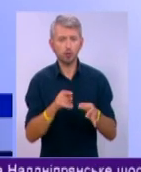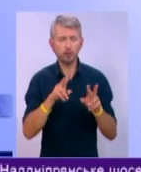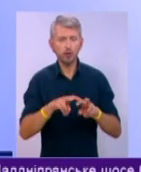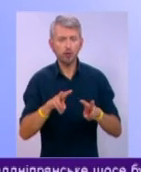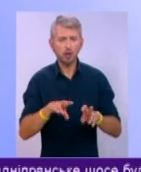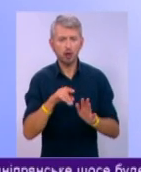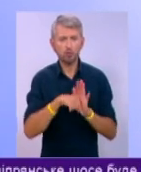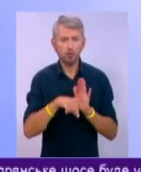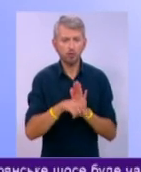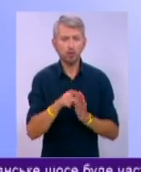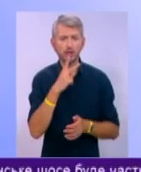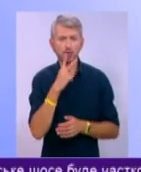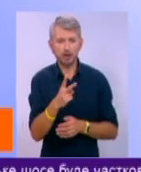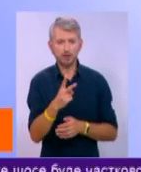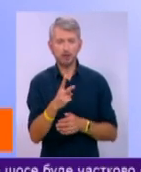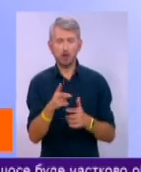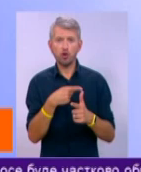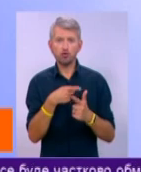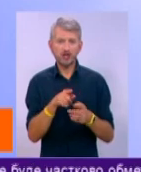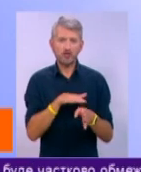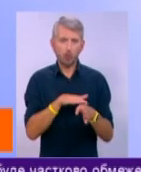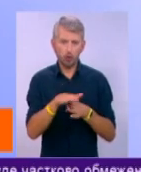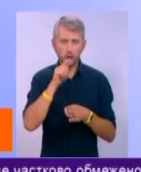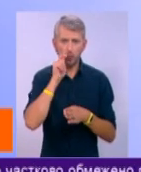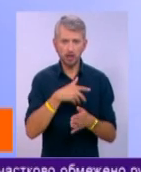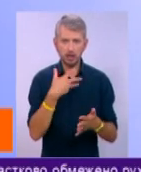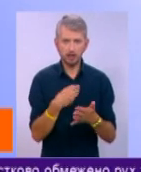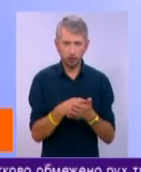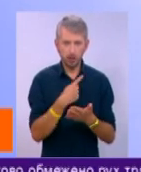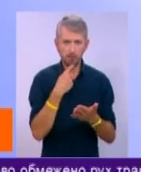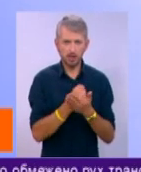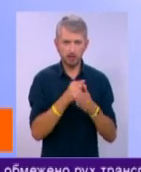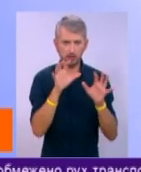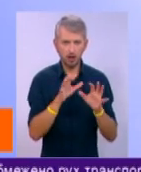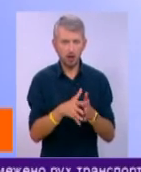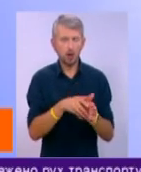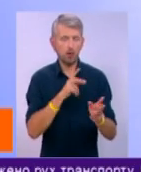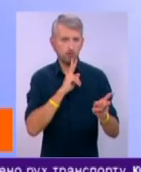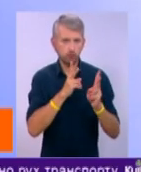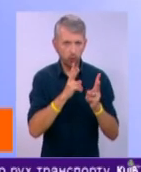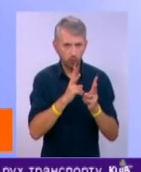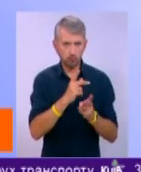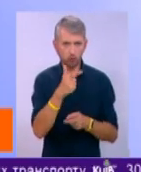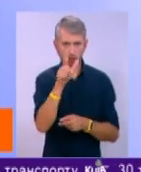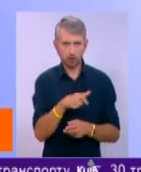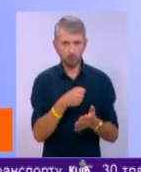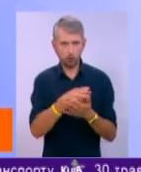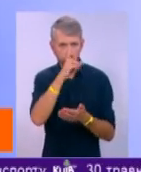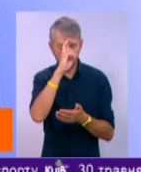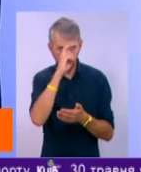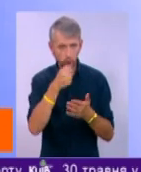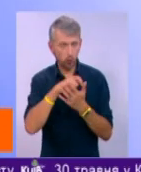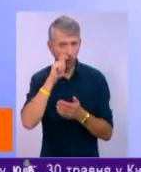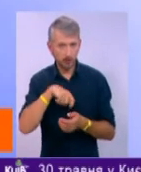розглядає по суті, він дивиться, чи виконує Україна своє прийняте, тобто позов подається громадянинам до держави, до